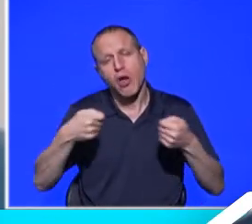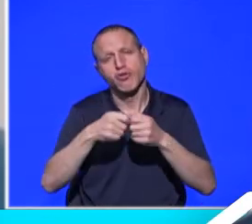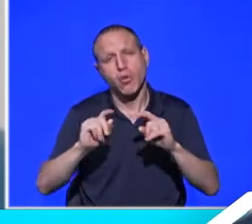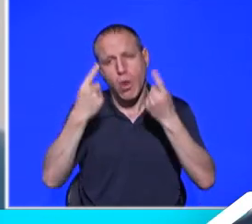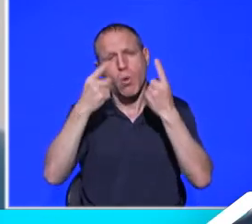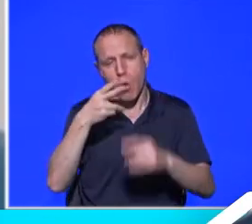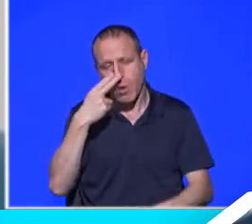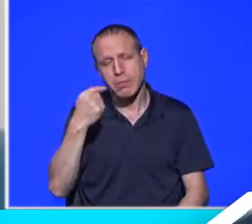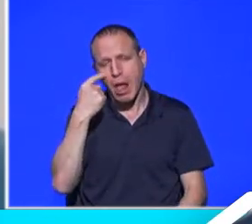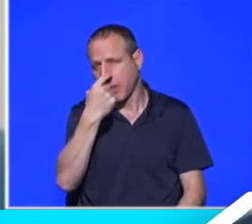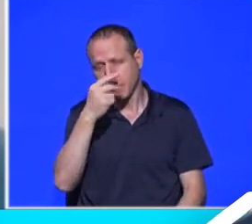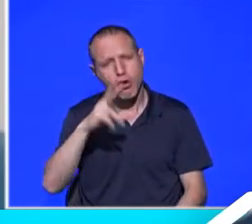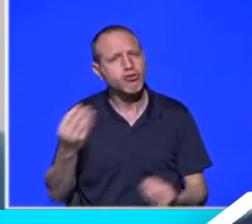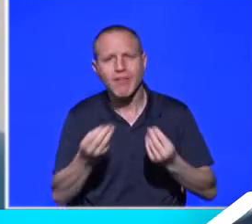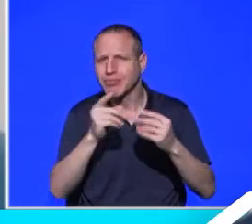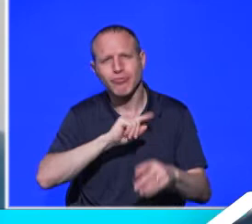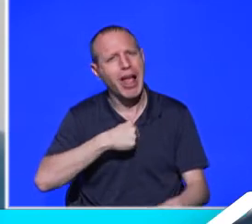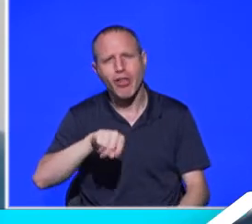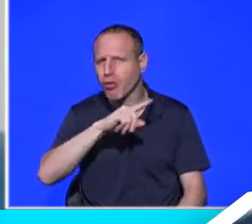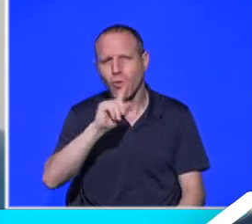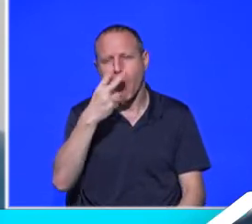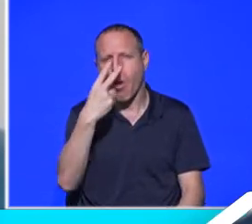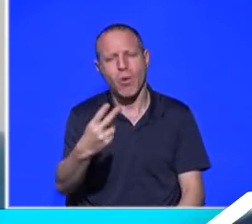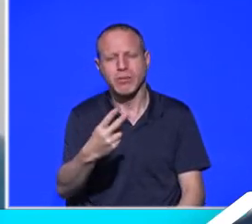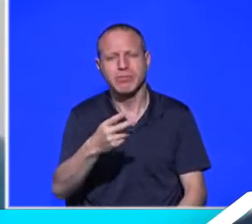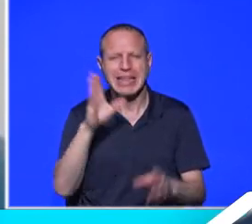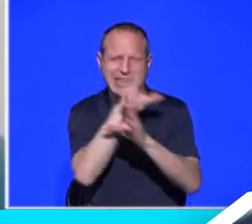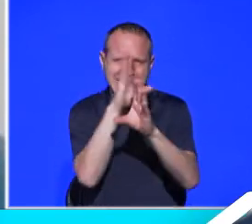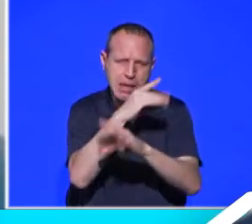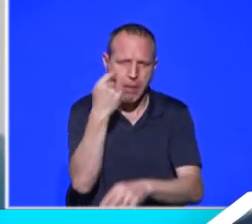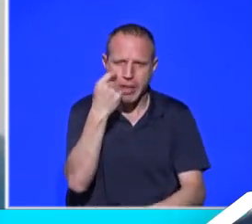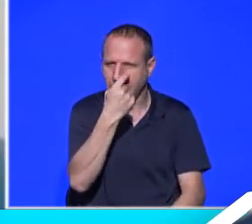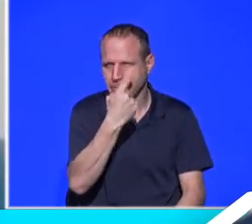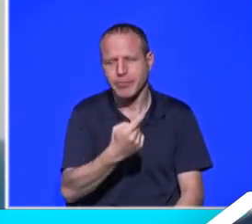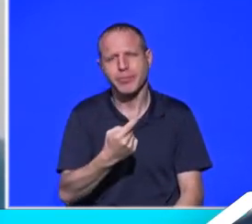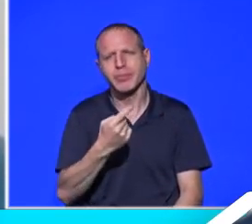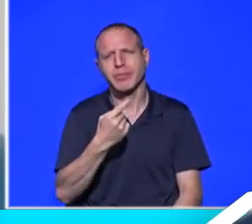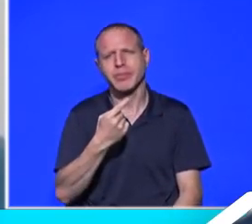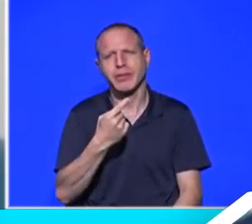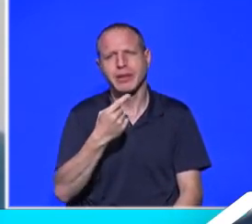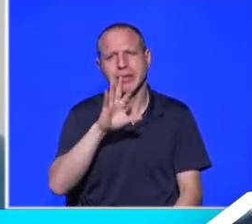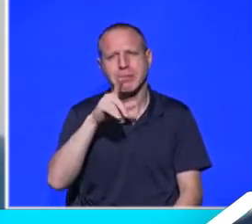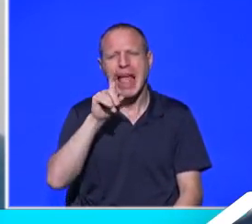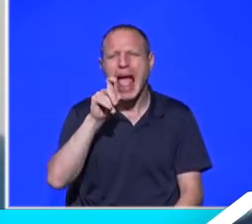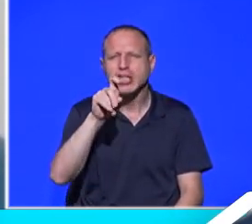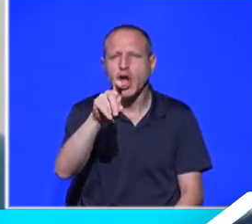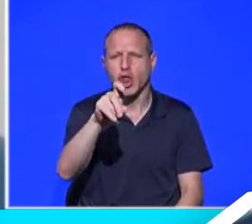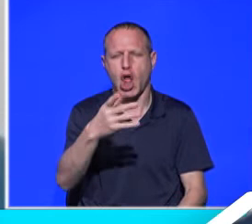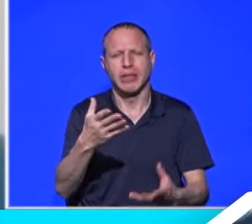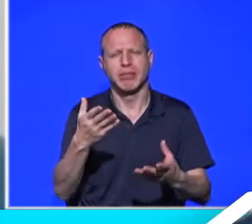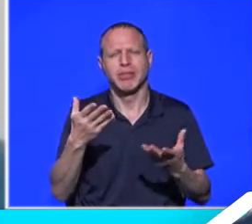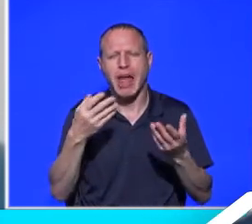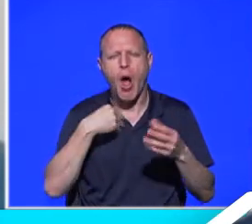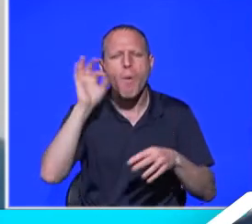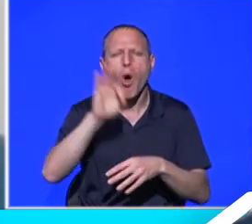זה ראינו לעין, אבל יש דברים שאנחנו לא רואים, זאת אומרת, נסתרים מן העין, אם זה פלנקטון ואם זה חלזונות, אנחנו פוגעים פה במערכת